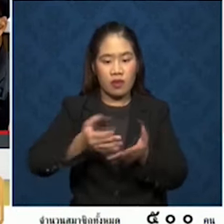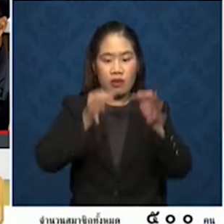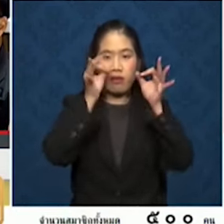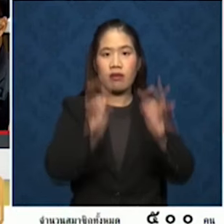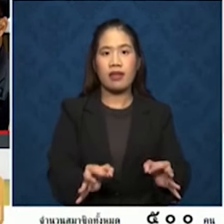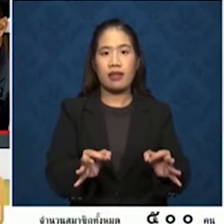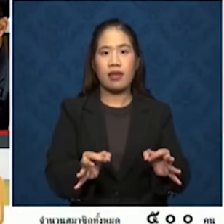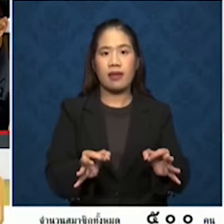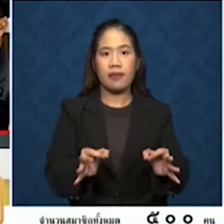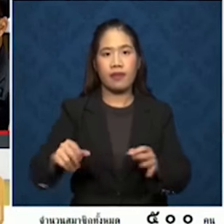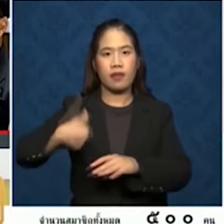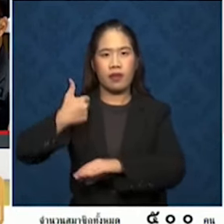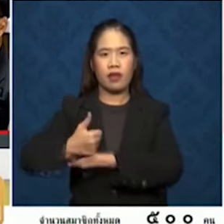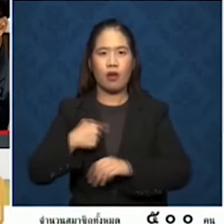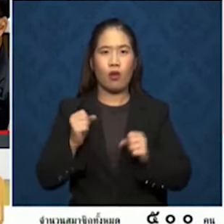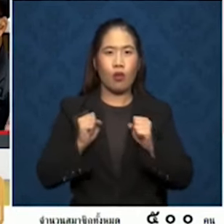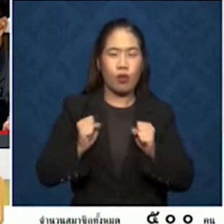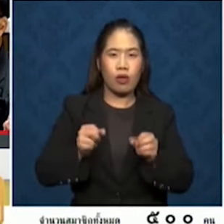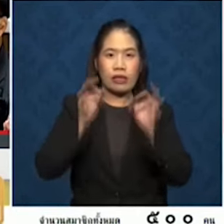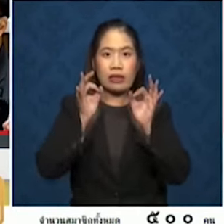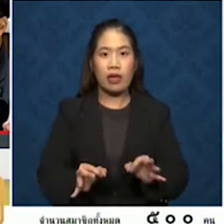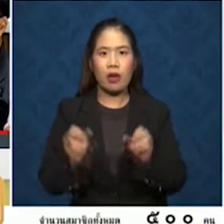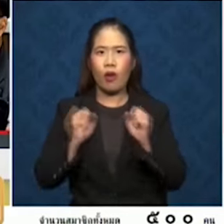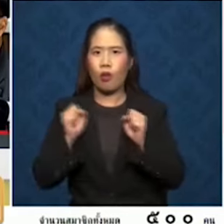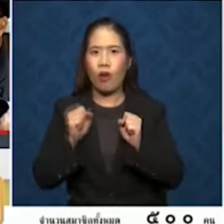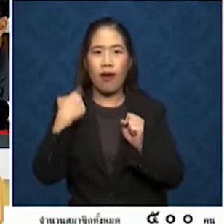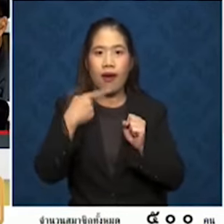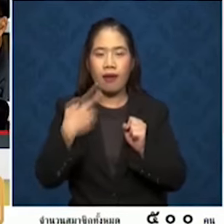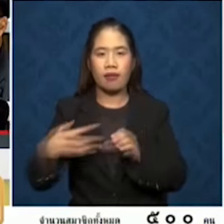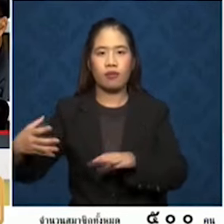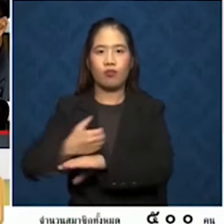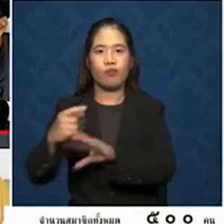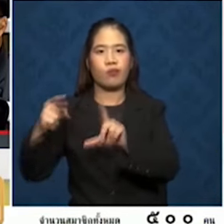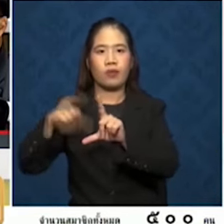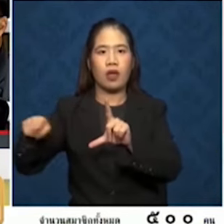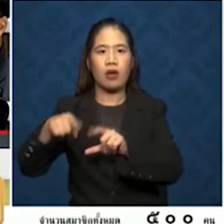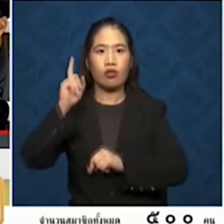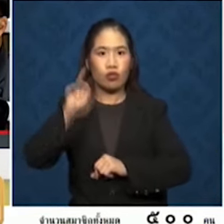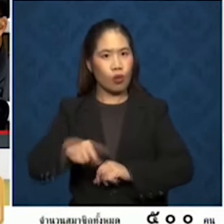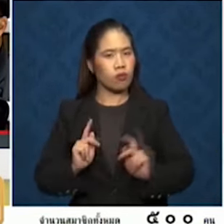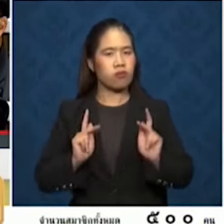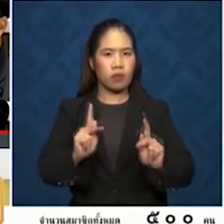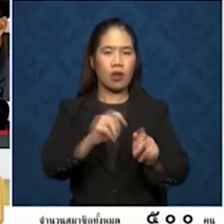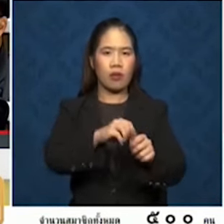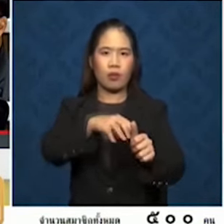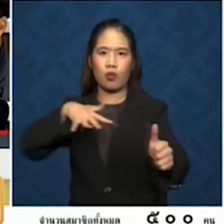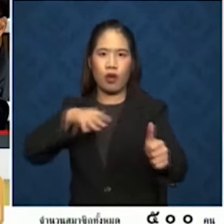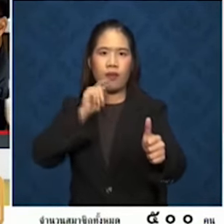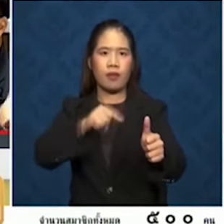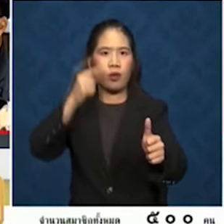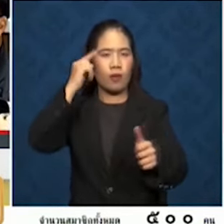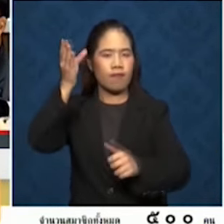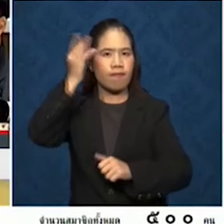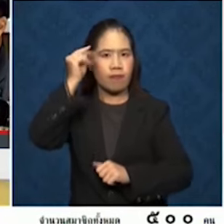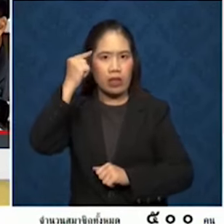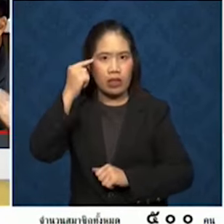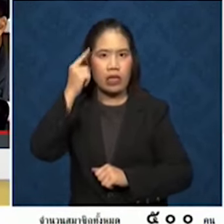รัฐมนตรีตัดสินใจด้วยความกลัวะกลัวก้าวไกลด้วยท่านต้องตัดสินใจด้วยความห้าวหาญและภาวะผู้นำและตรรกะความคิดว่าเรือ